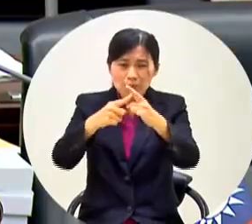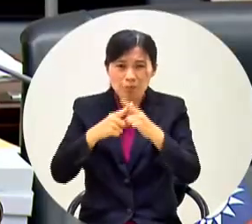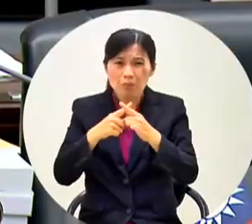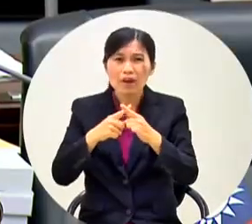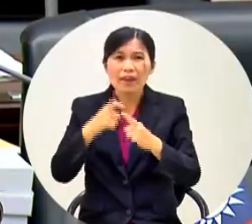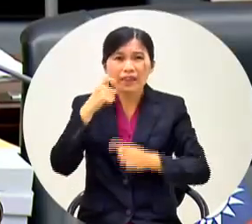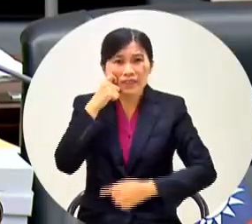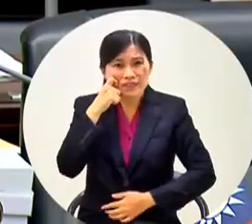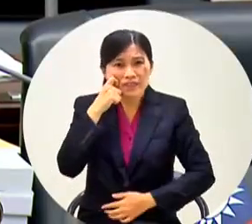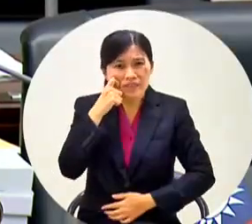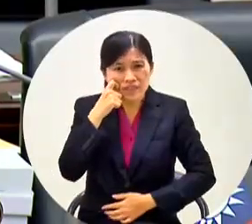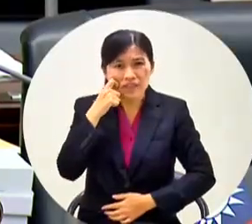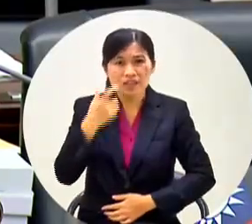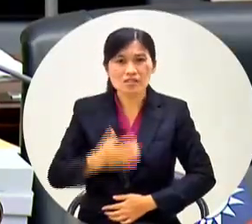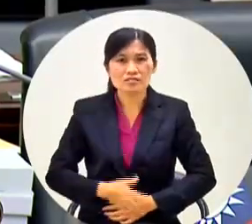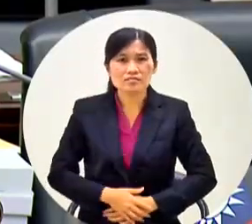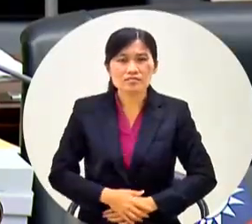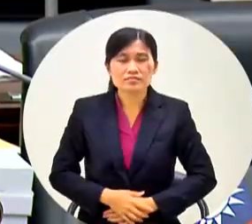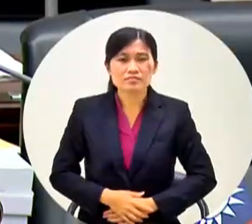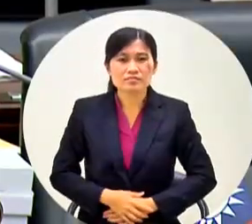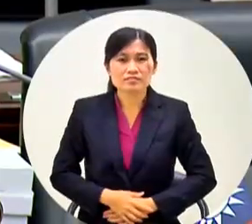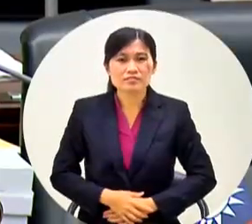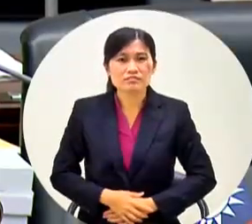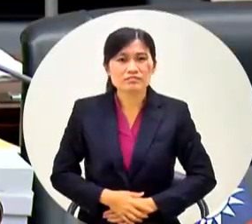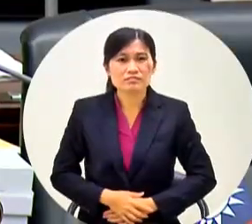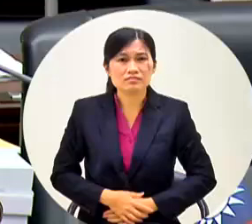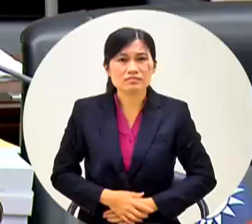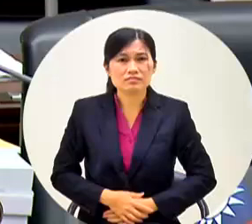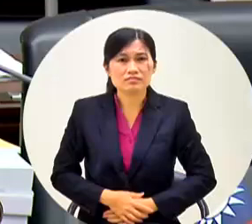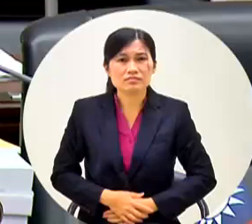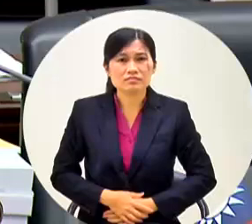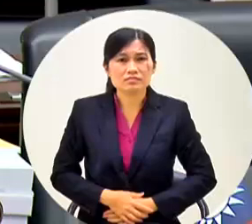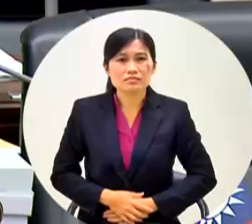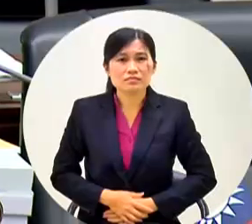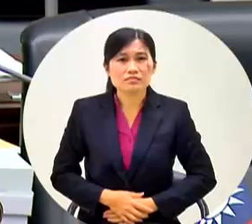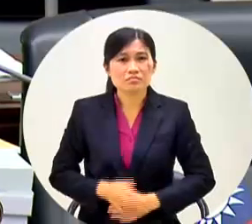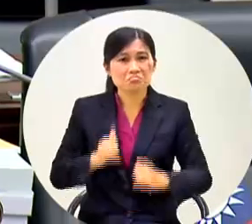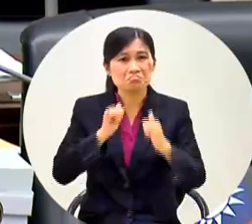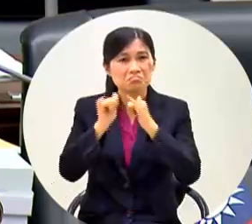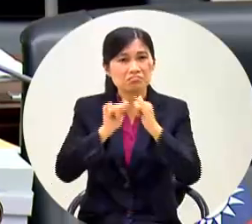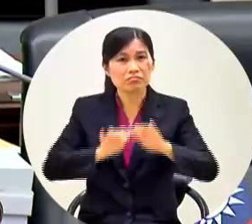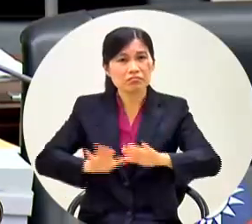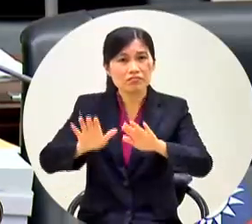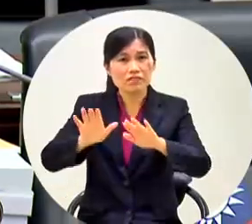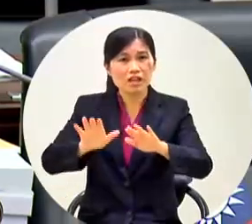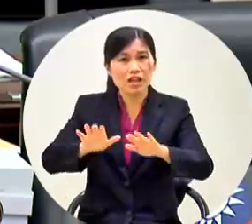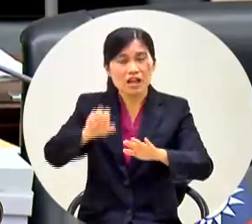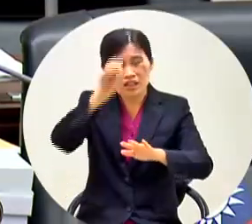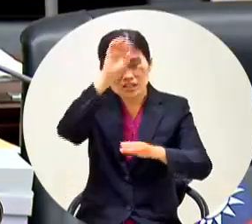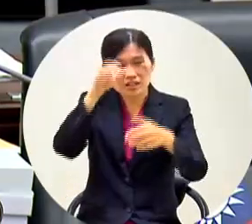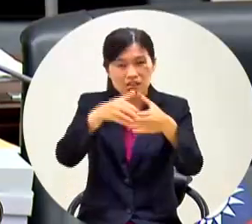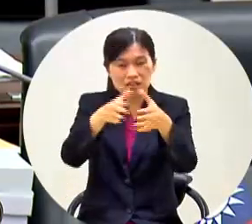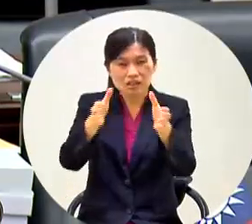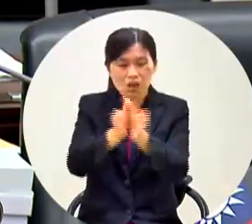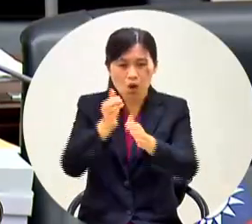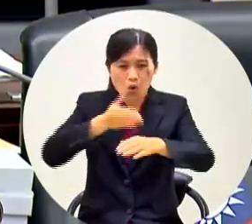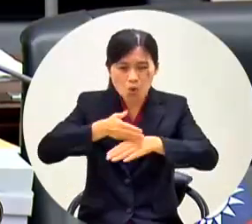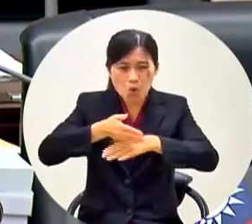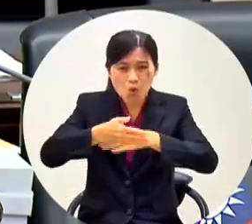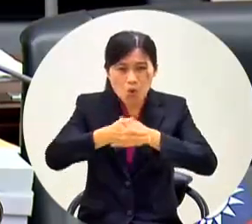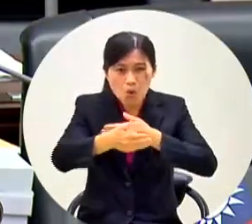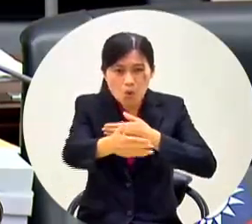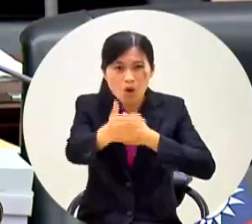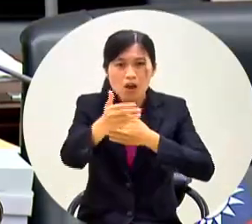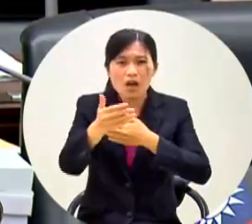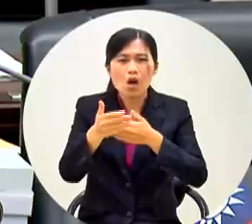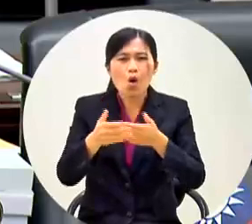最后，民进党团在过程当中，我们提出了一个非常微薄的要求，不